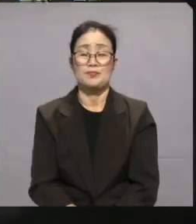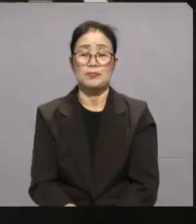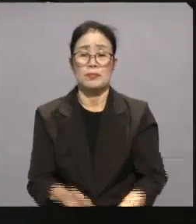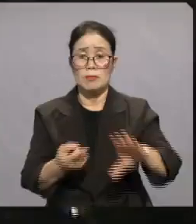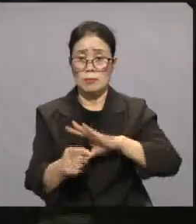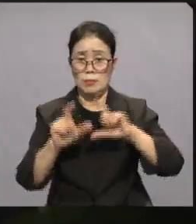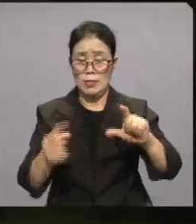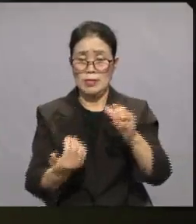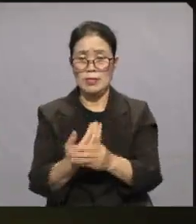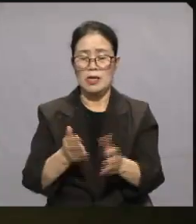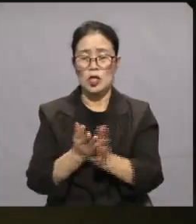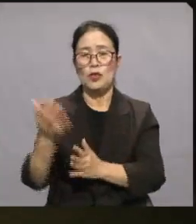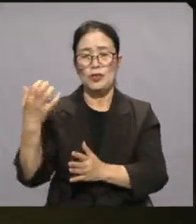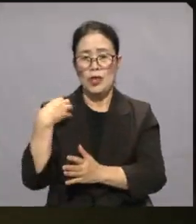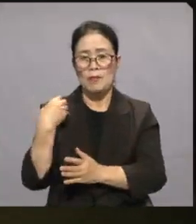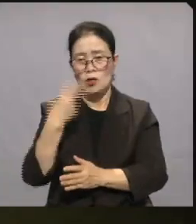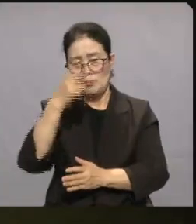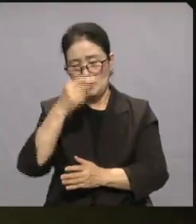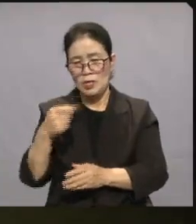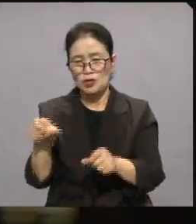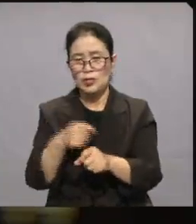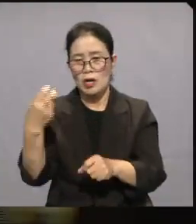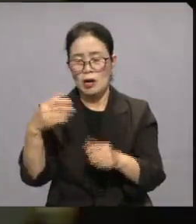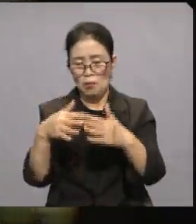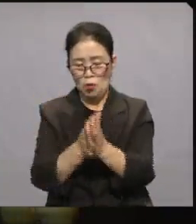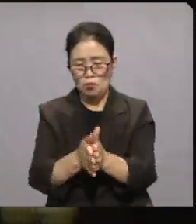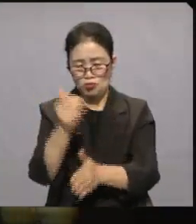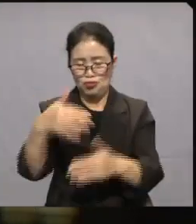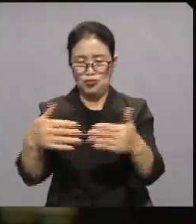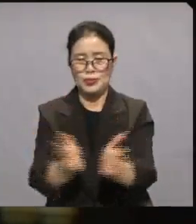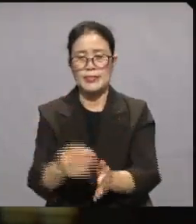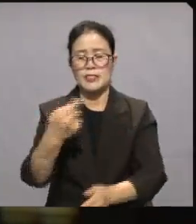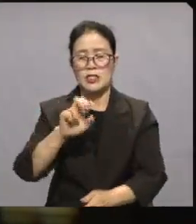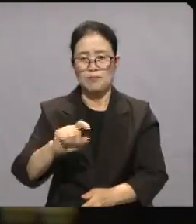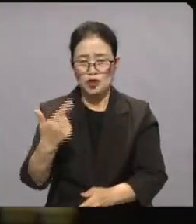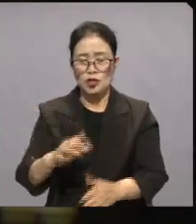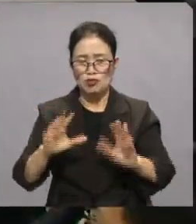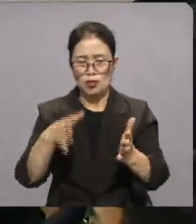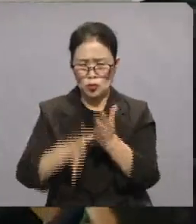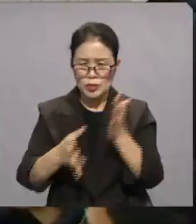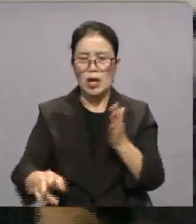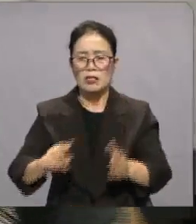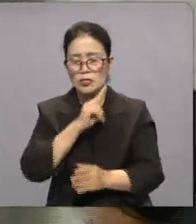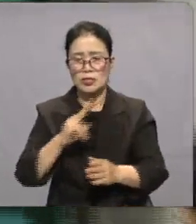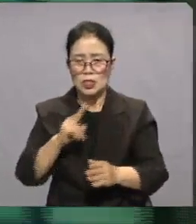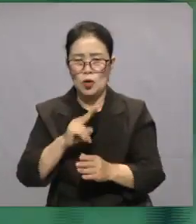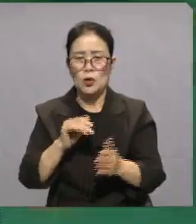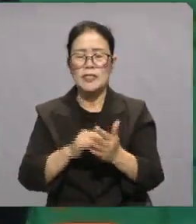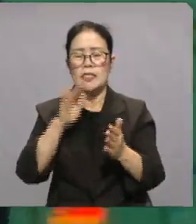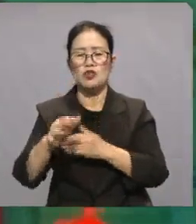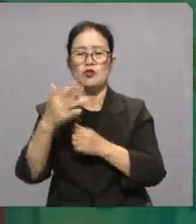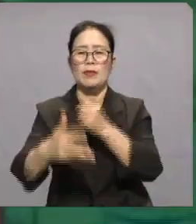비상계엄 사태를 전담하는 검찰 특별수사본부가 꾸려졌습니다. 지난 2016년 국정농단 의혹 특수본 이후 8년